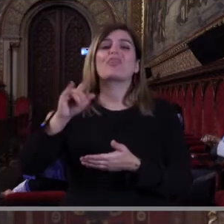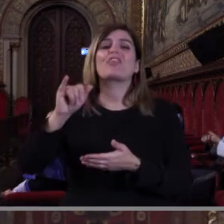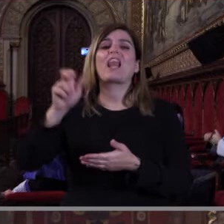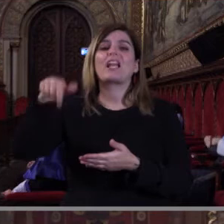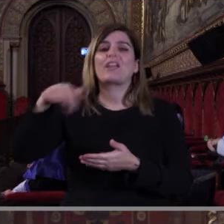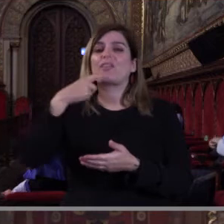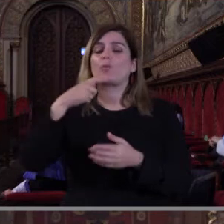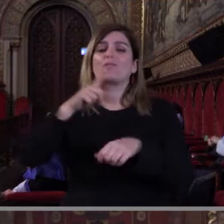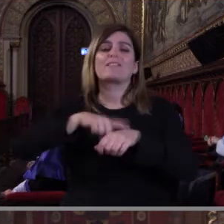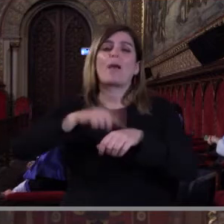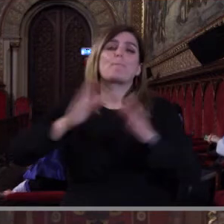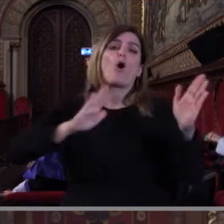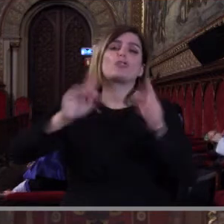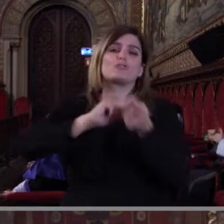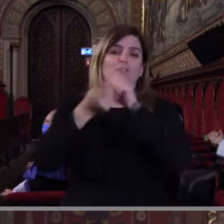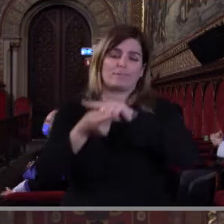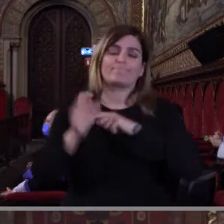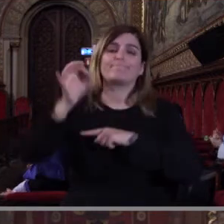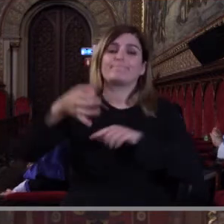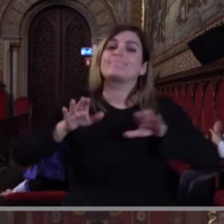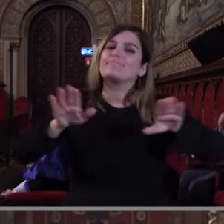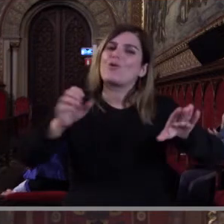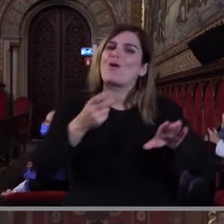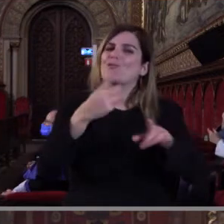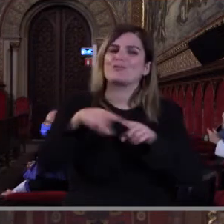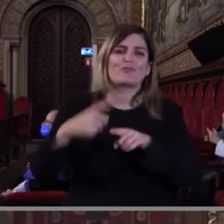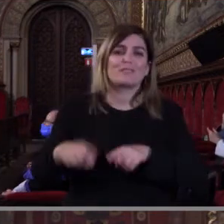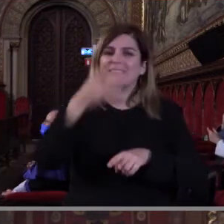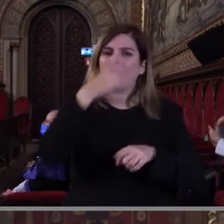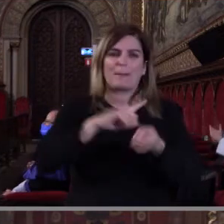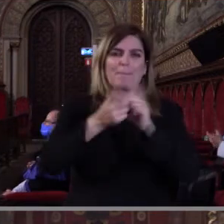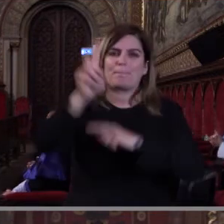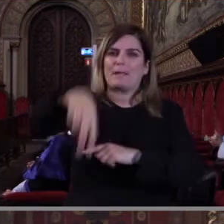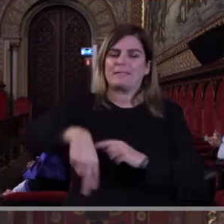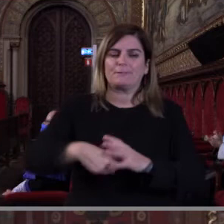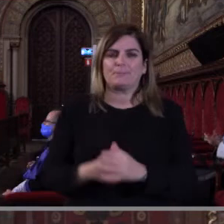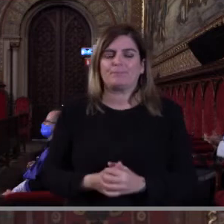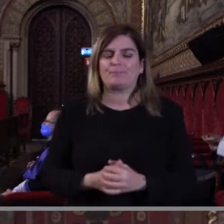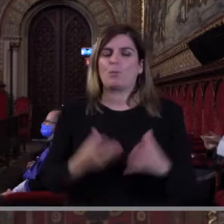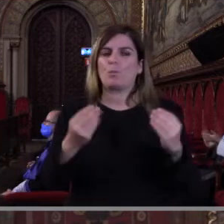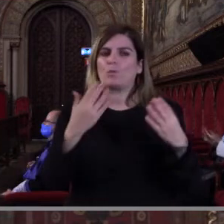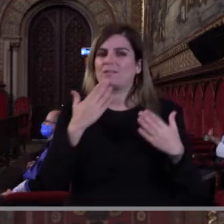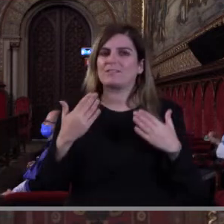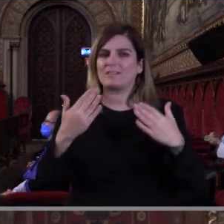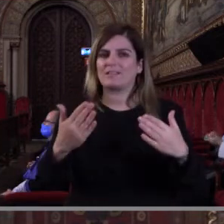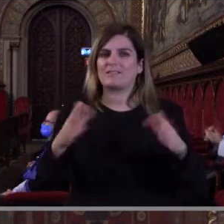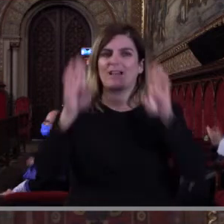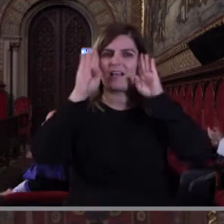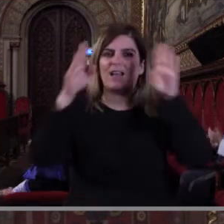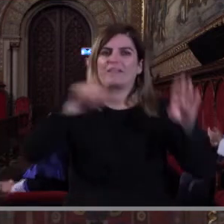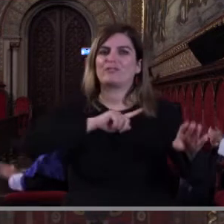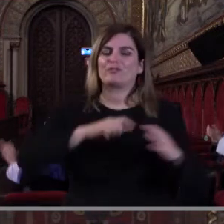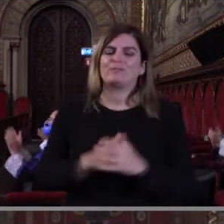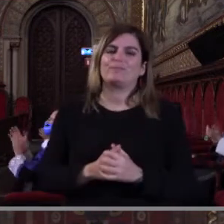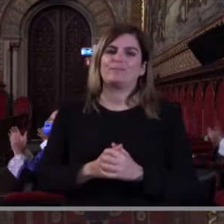els temps estan canviant, hi ha coses que sembla talment que mai no canvien. Moltes gràcies per la seva atenció.